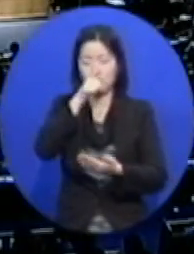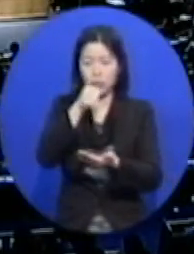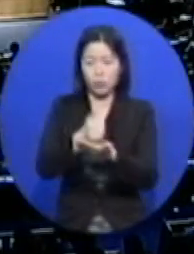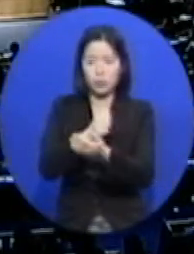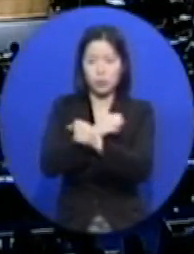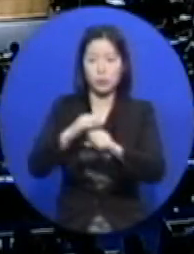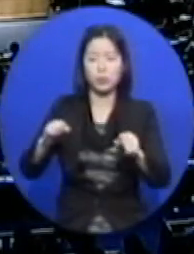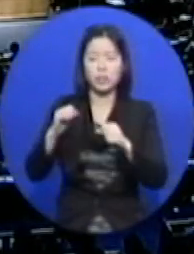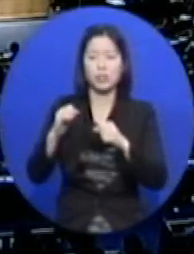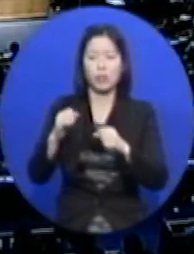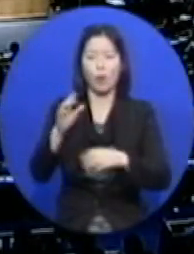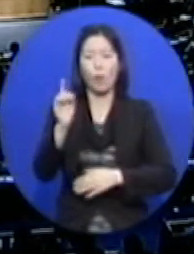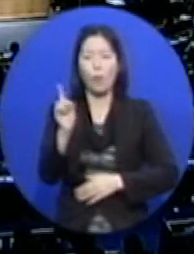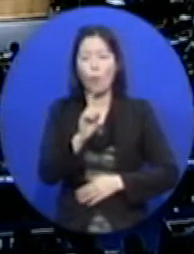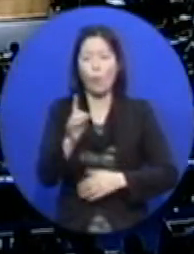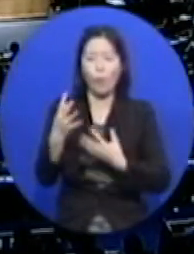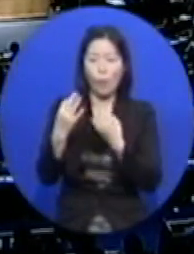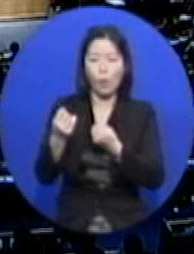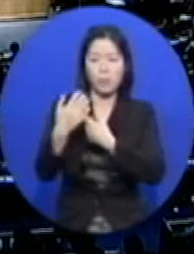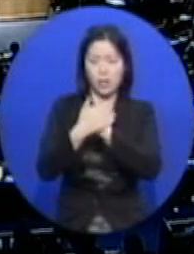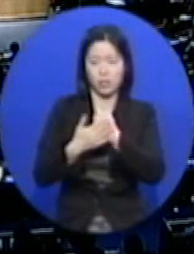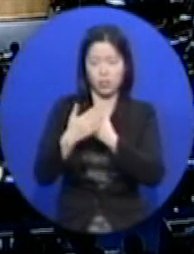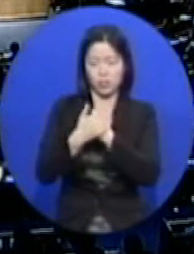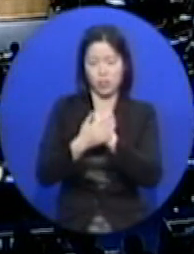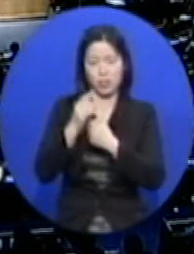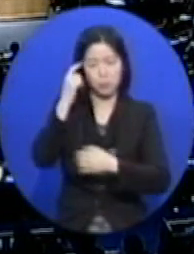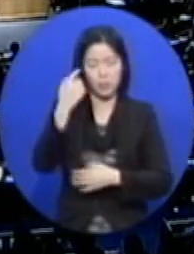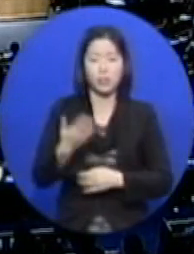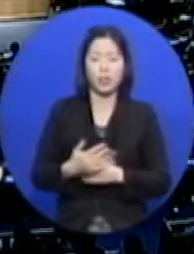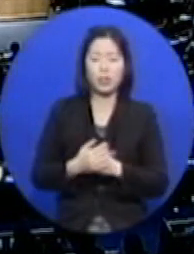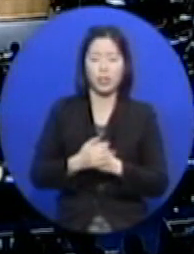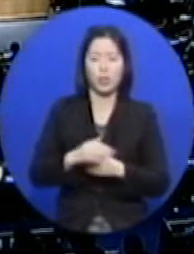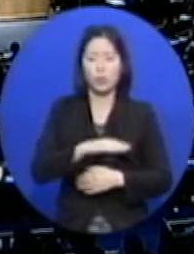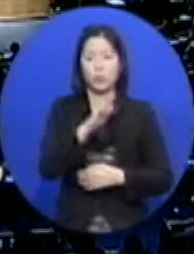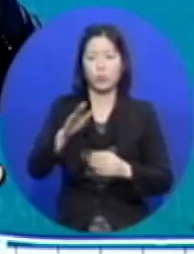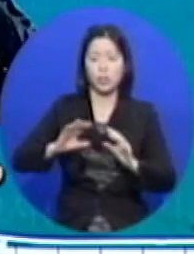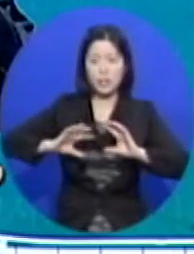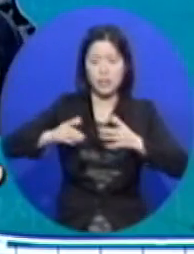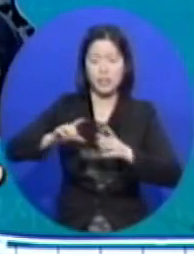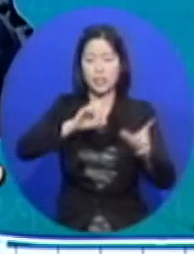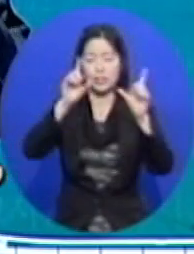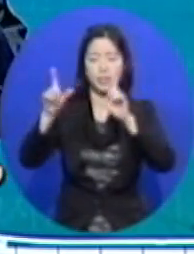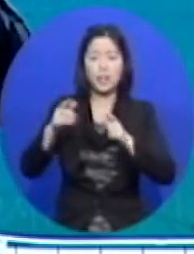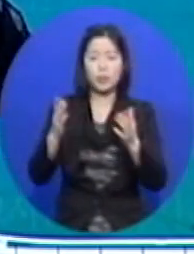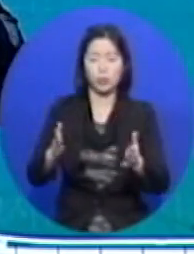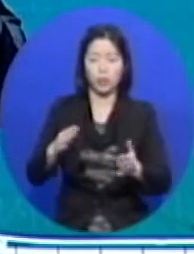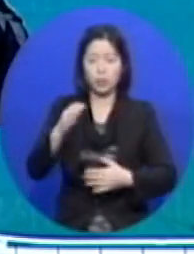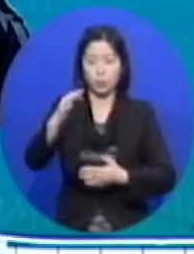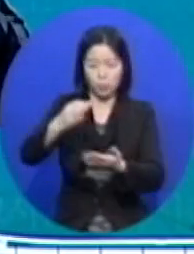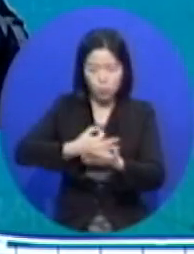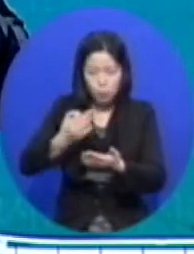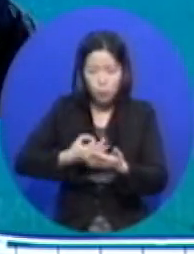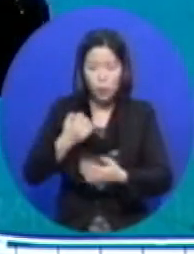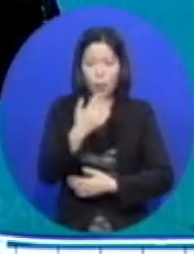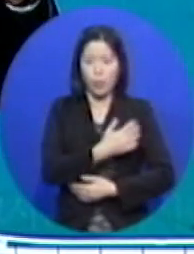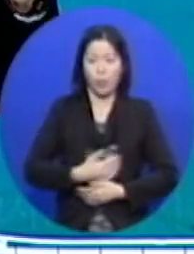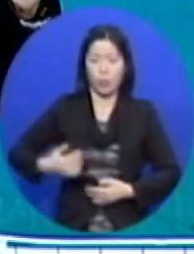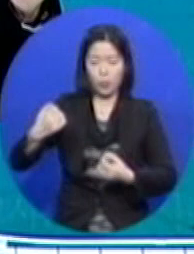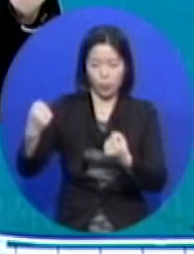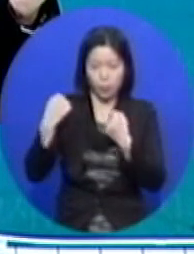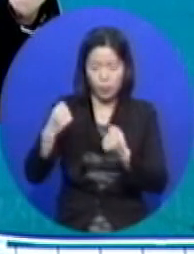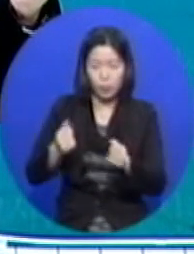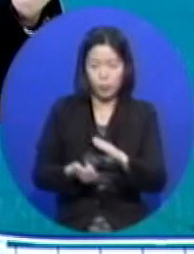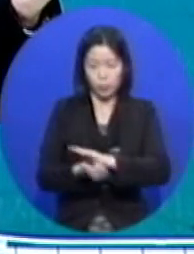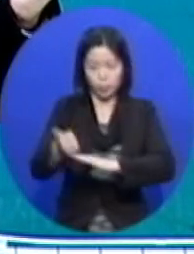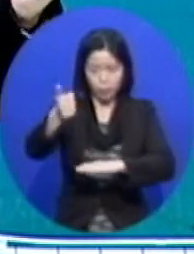놀라운 축복이 냐 말이에요 우리가 세상 사는 동안에 돈도 벌어야 되겠고 건강도 해야 되겠고 성공도